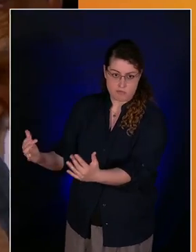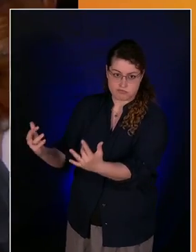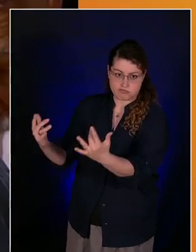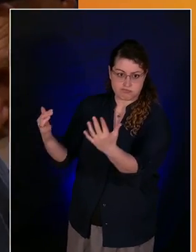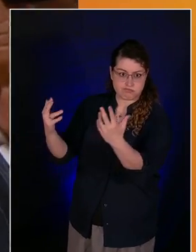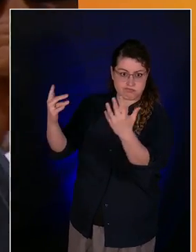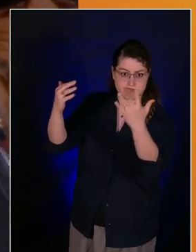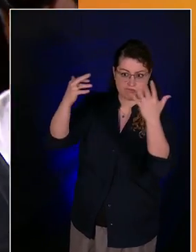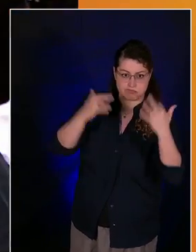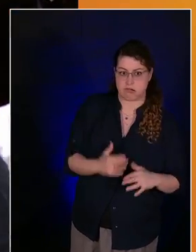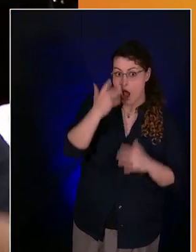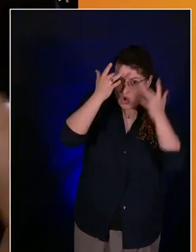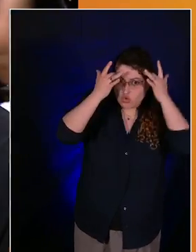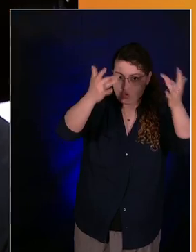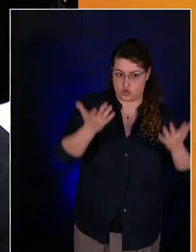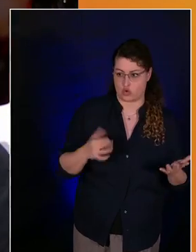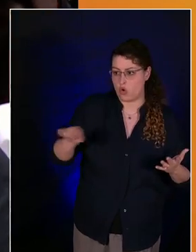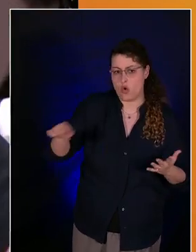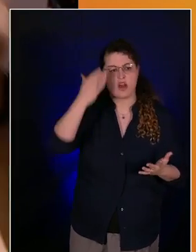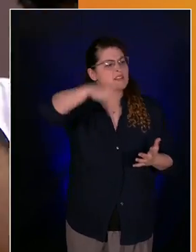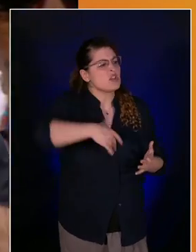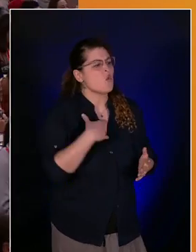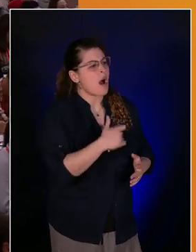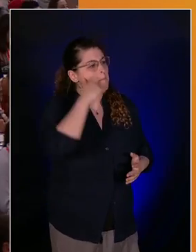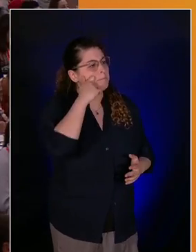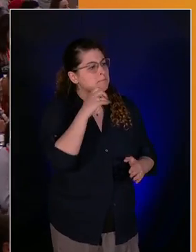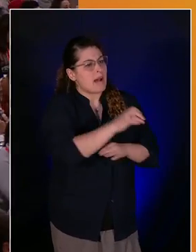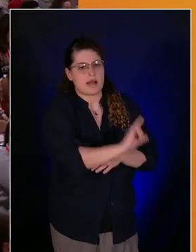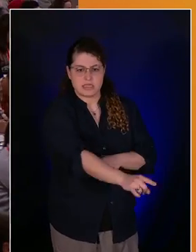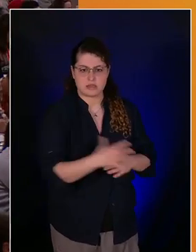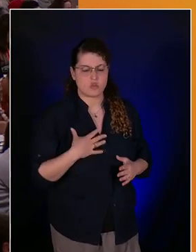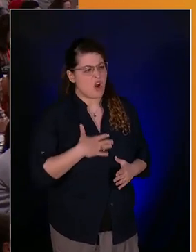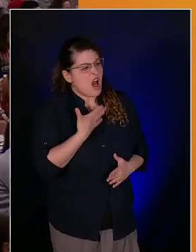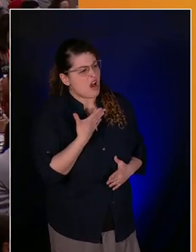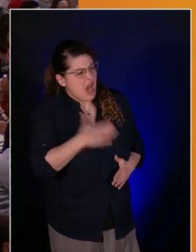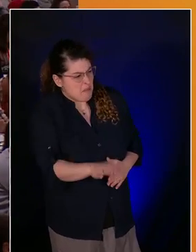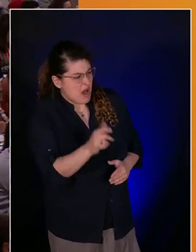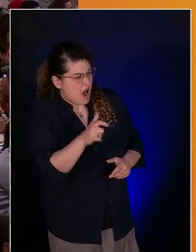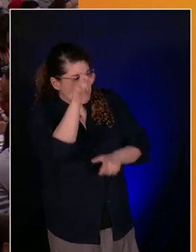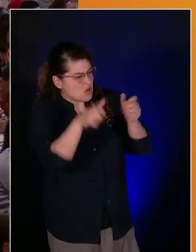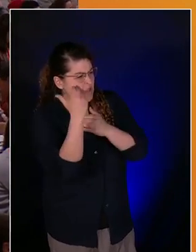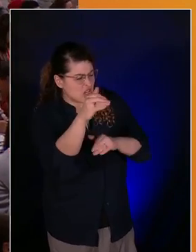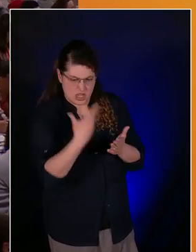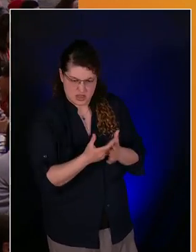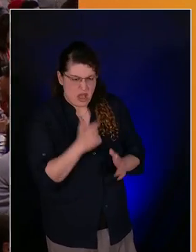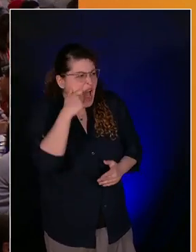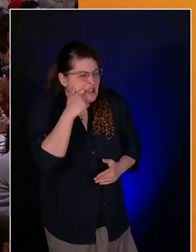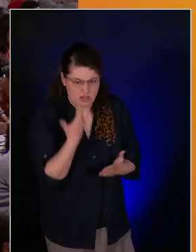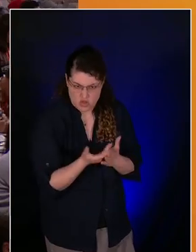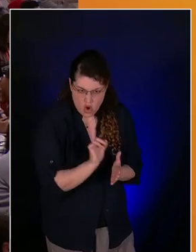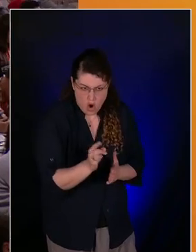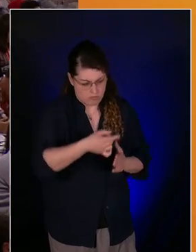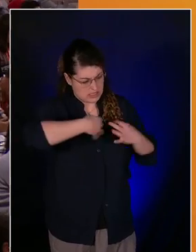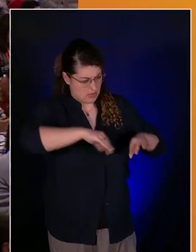champ culturel l'extrême droite dit regardez nous on n'est pas raciste on n'aime pas les étrangers c'est pas pour des questions de race c'est parce que c'est une autre civilisation c'est